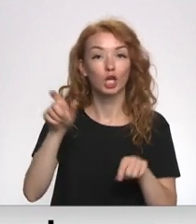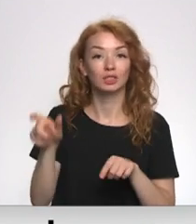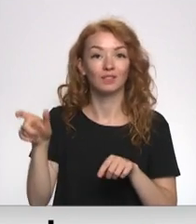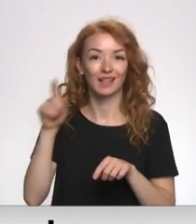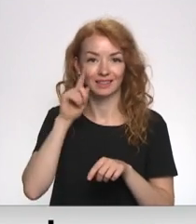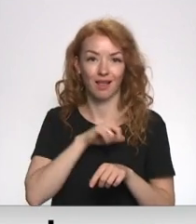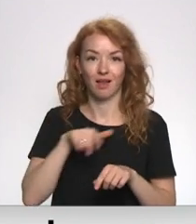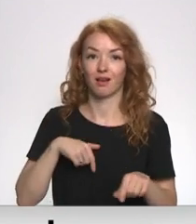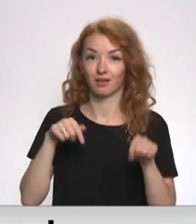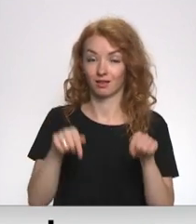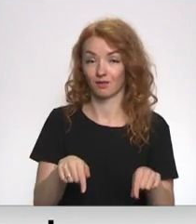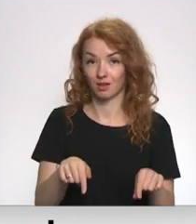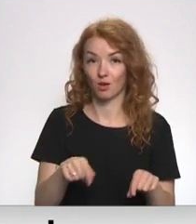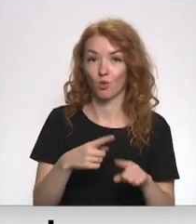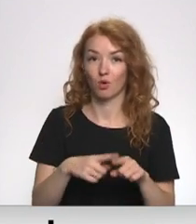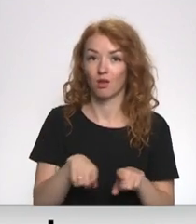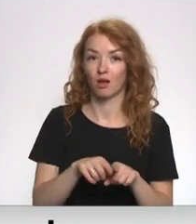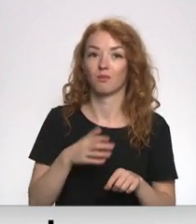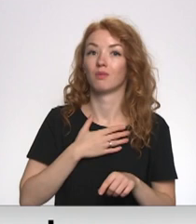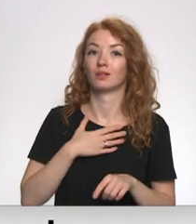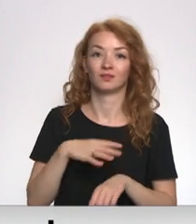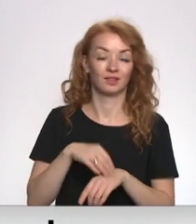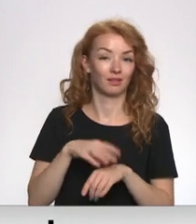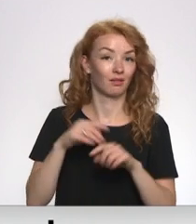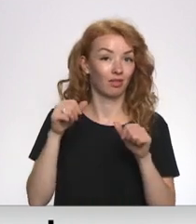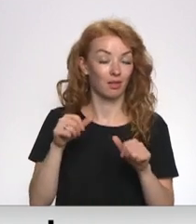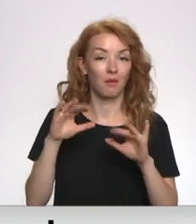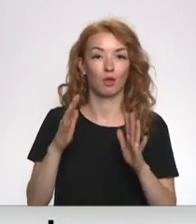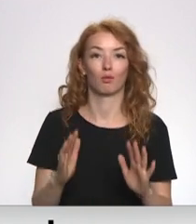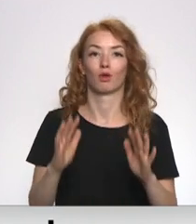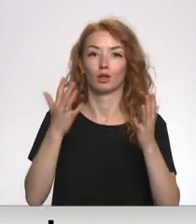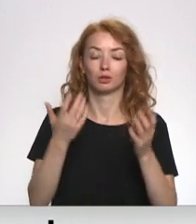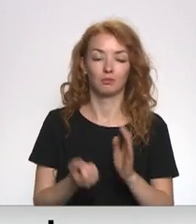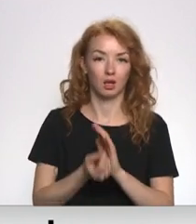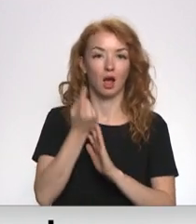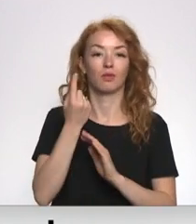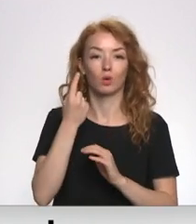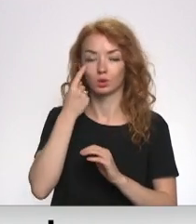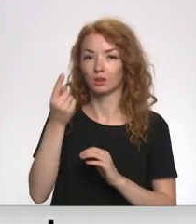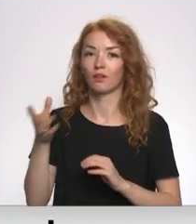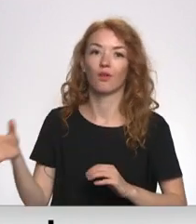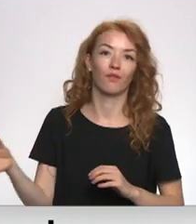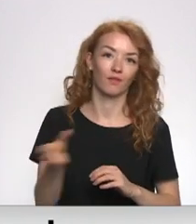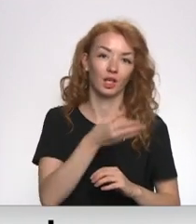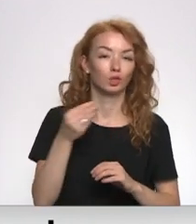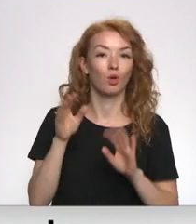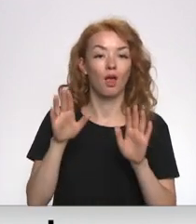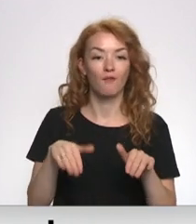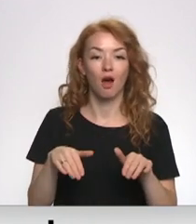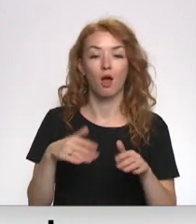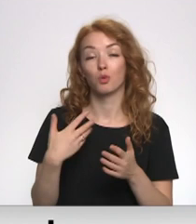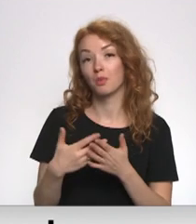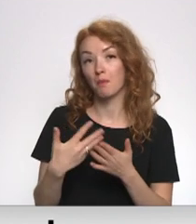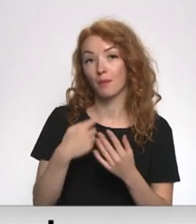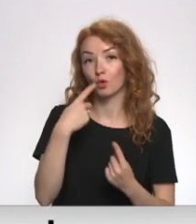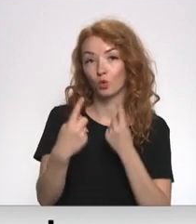Latvijā, nemaz nerunājot par manu zemi, Zviedriju. Bet pēkšņi radās vajadzība zināt pilnīgi visu, lai varētu, piemēram,